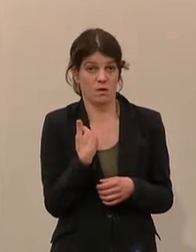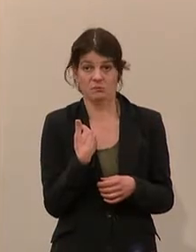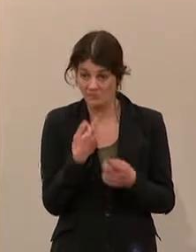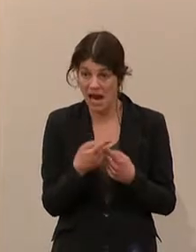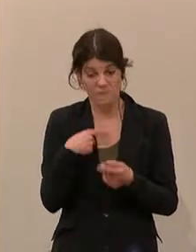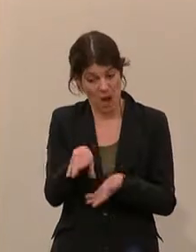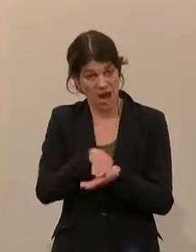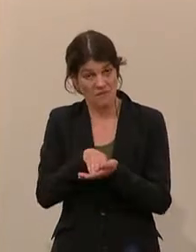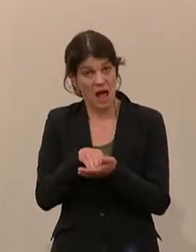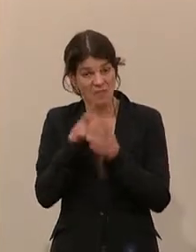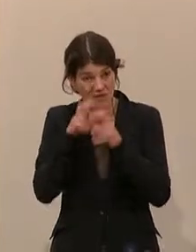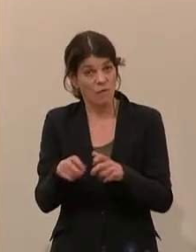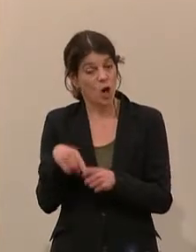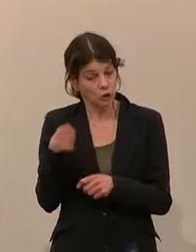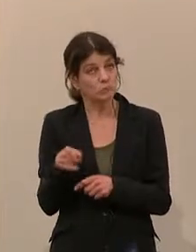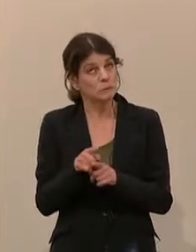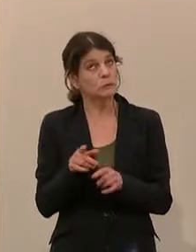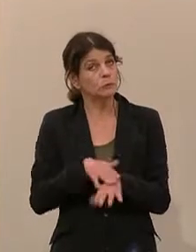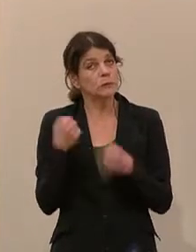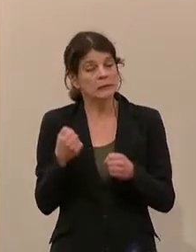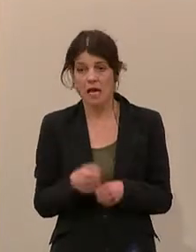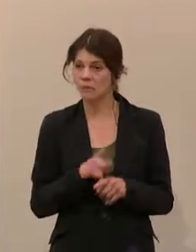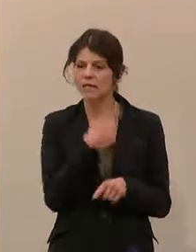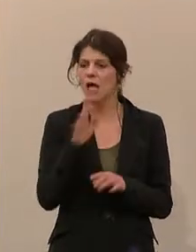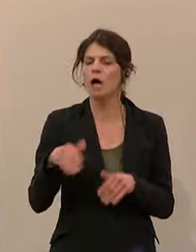die angewandte Forschung in Österreich. Und hier zu vertrösten auf das